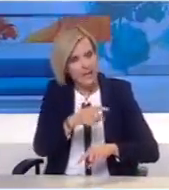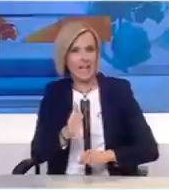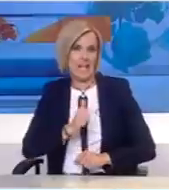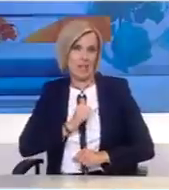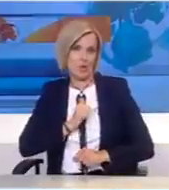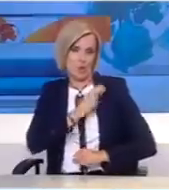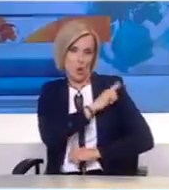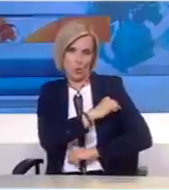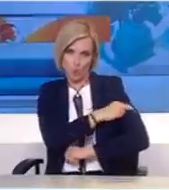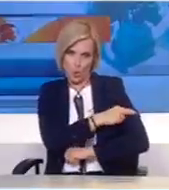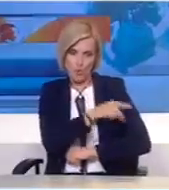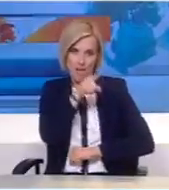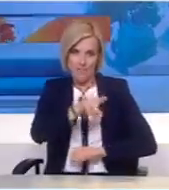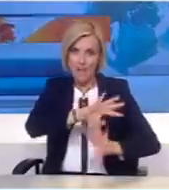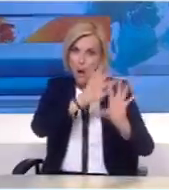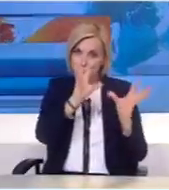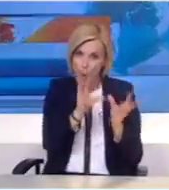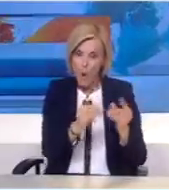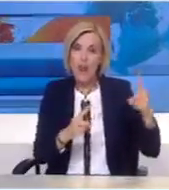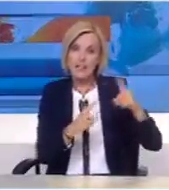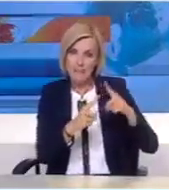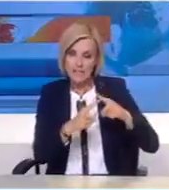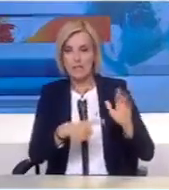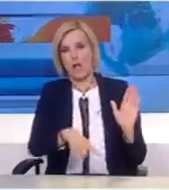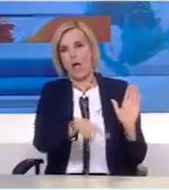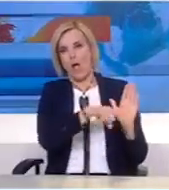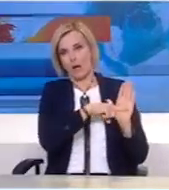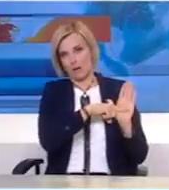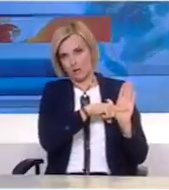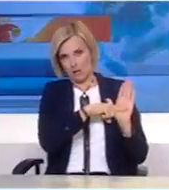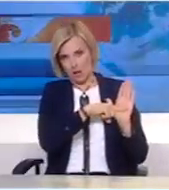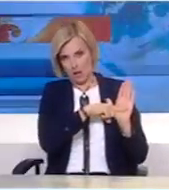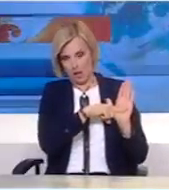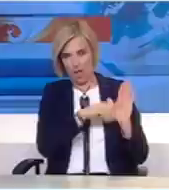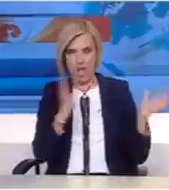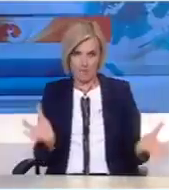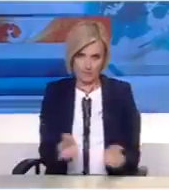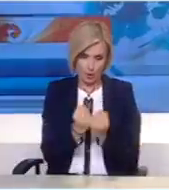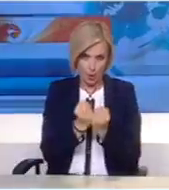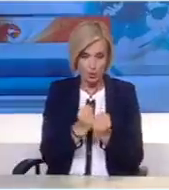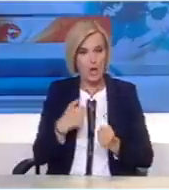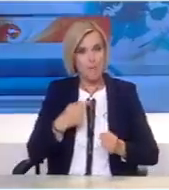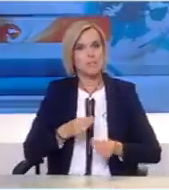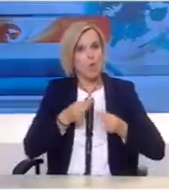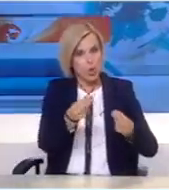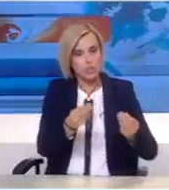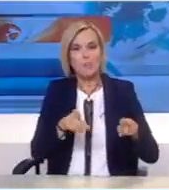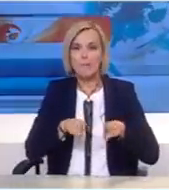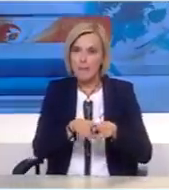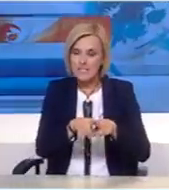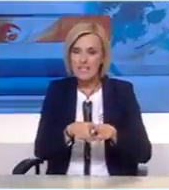απαραίτητες εχνηλατήσεις για τα πραγματικά περιστατικά που αφορούν τον θετικό στην όσο τρόφιμο. Έχουμε δώσει συνεργασία με τον